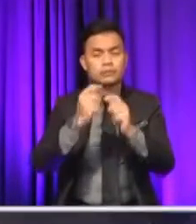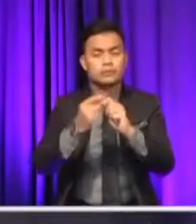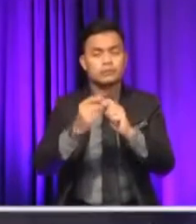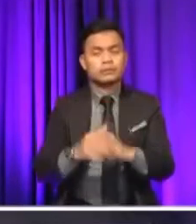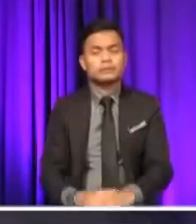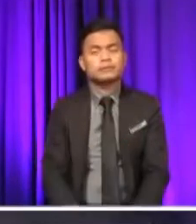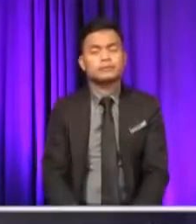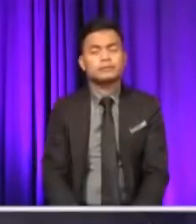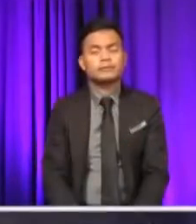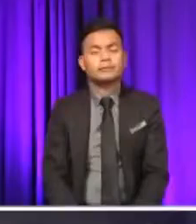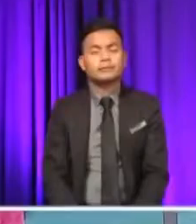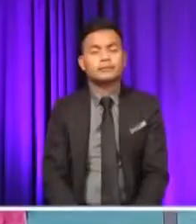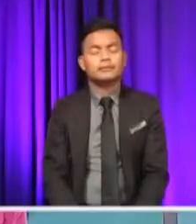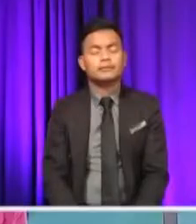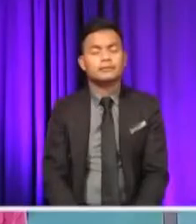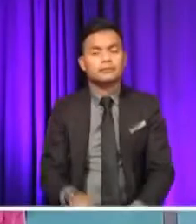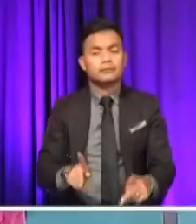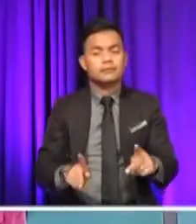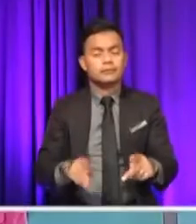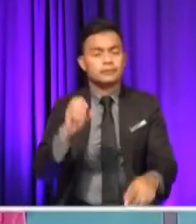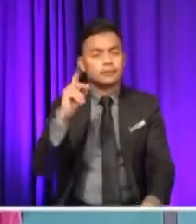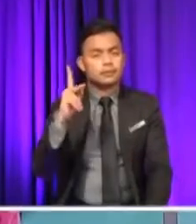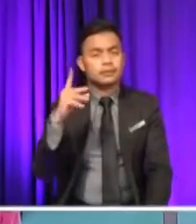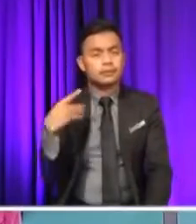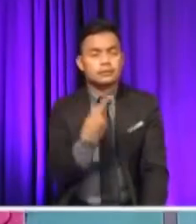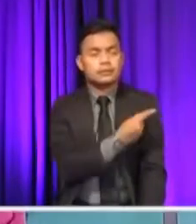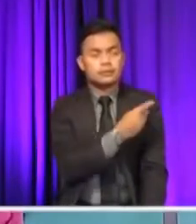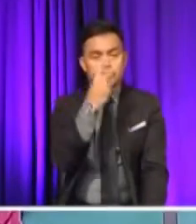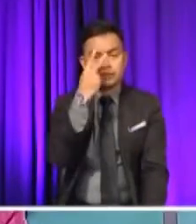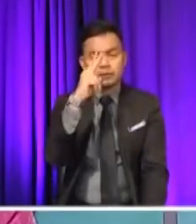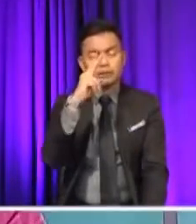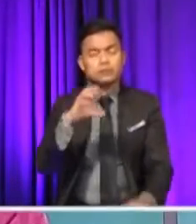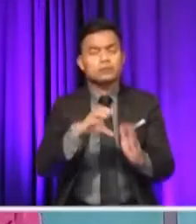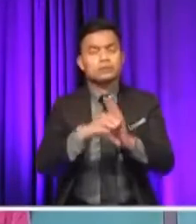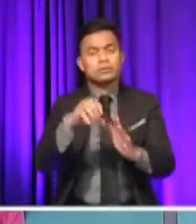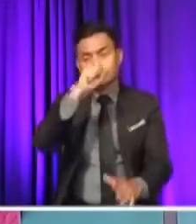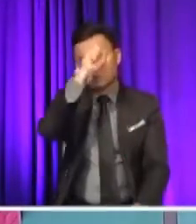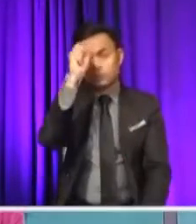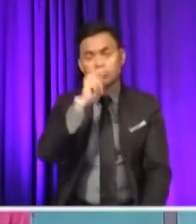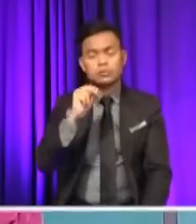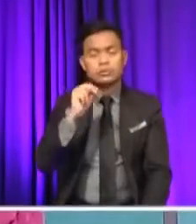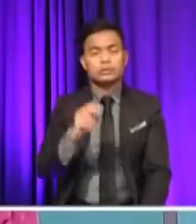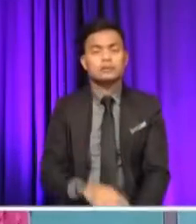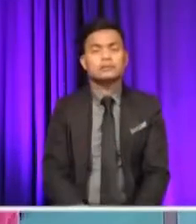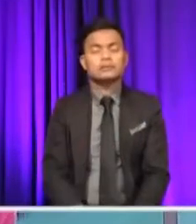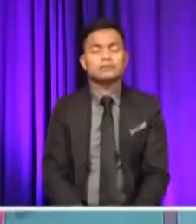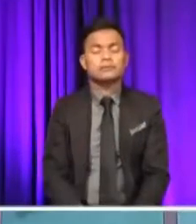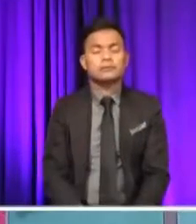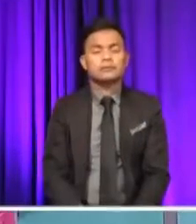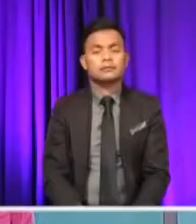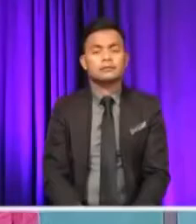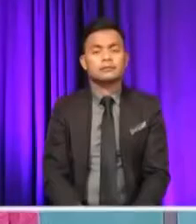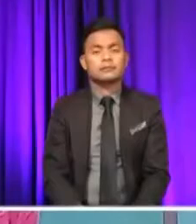kan? Okey. Kalau okey, kita tengok contoh soalan. Sebab dah kata okey kan tadi? Dah kata okey, saya ulang